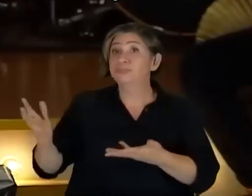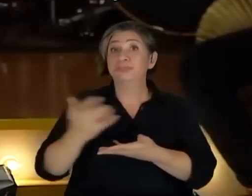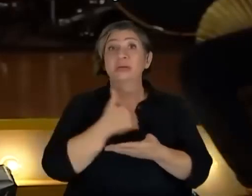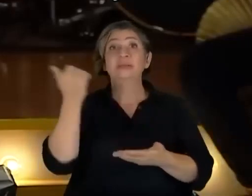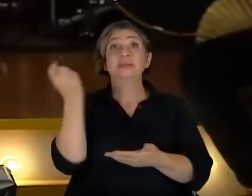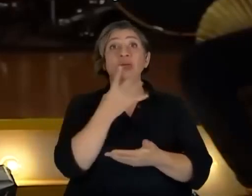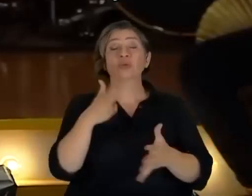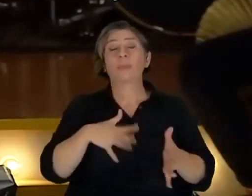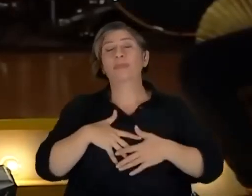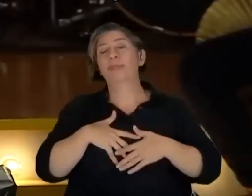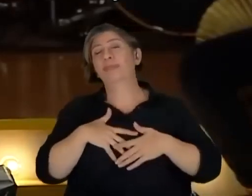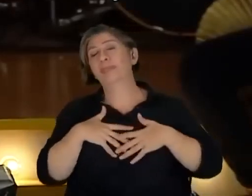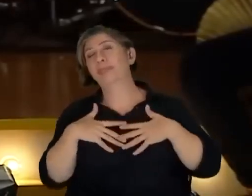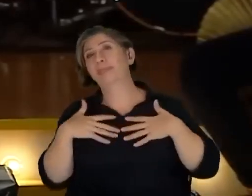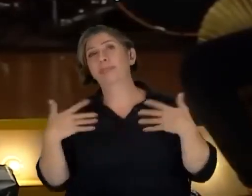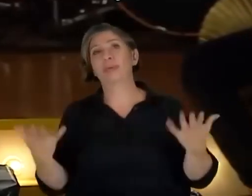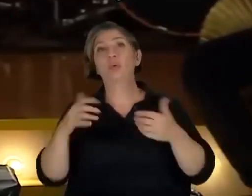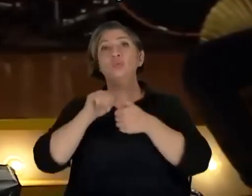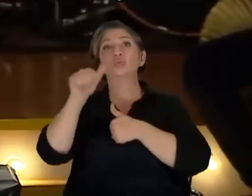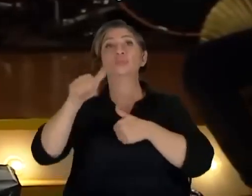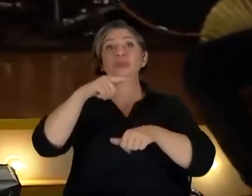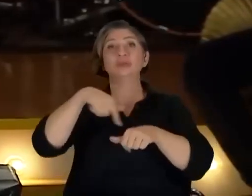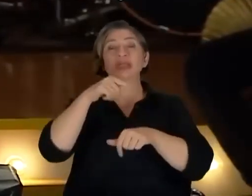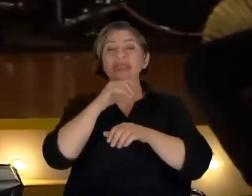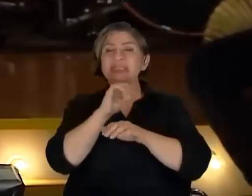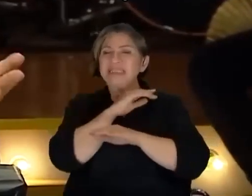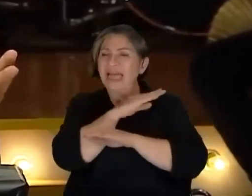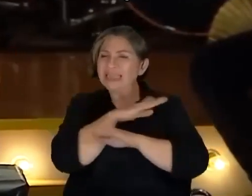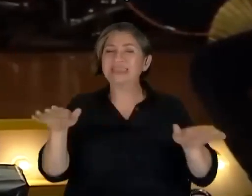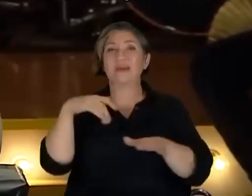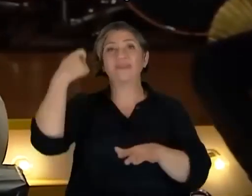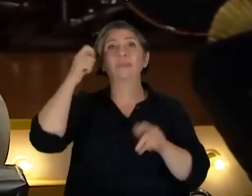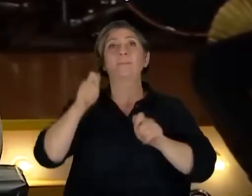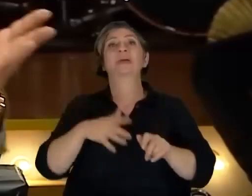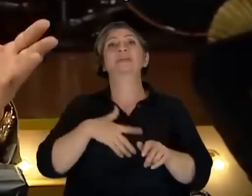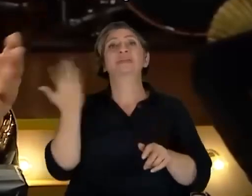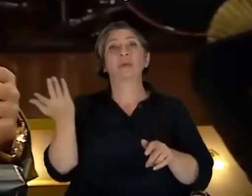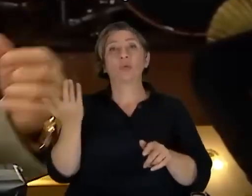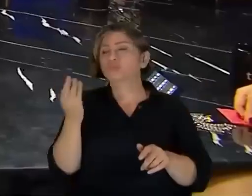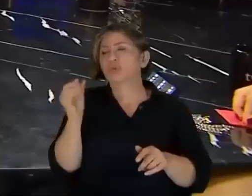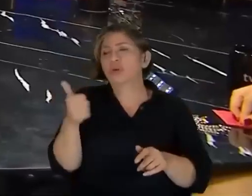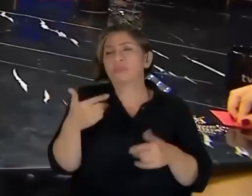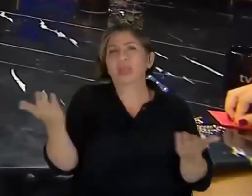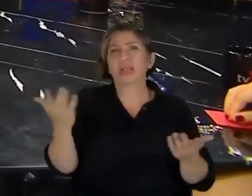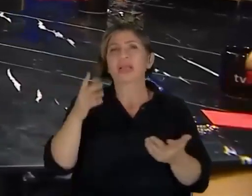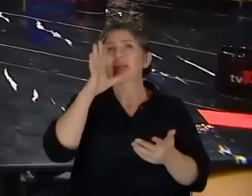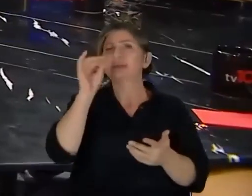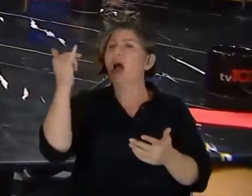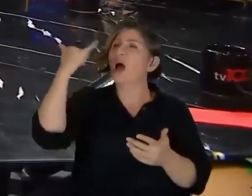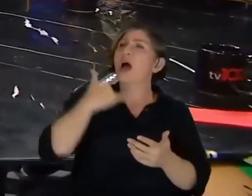sayı meselesi çok bunalttığı için de uzun bir süredir kesinlikle film yapmak istemiyorum. Çok da önemli değil. Kimse de